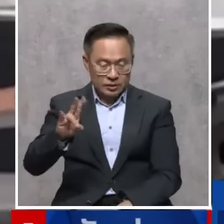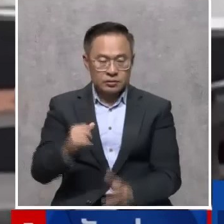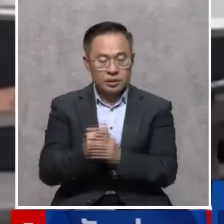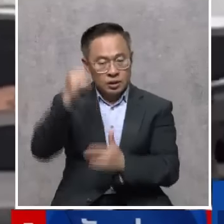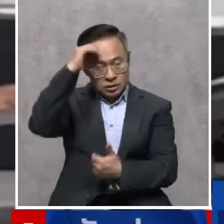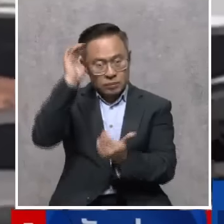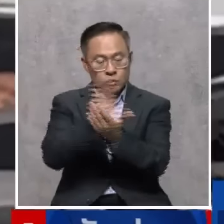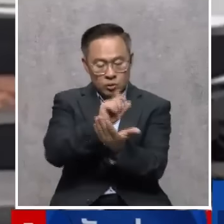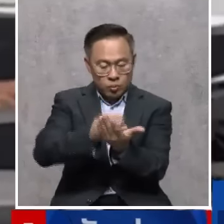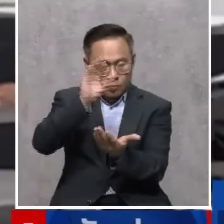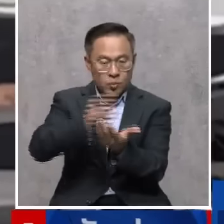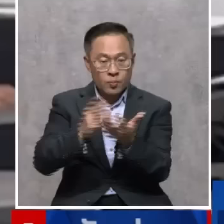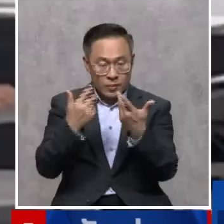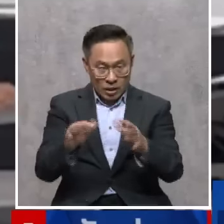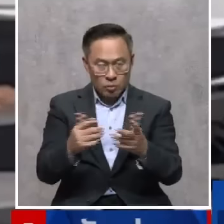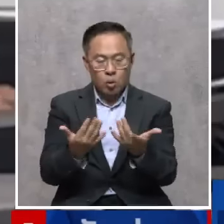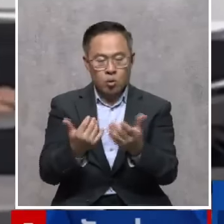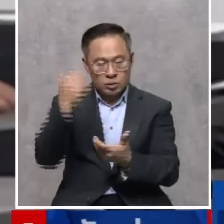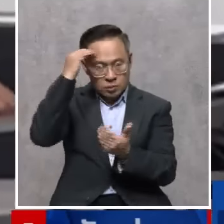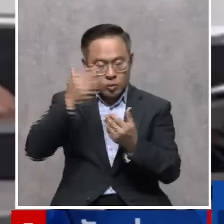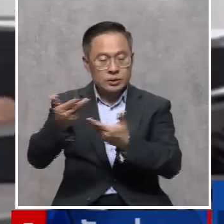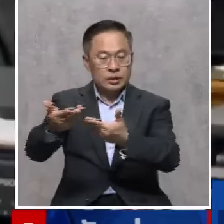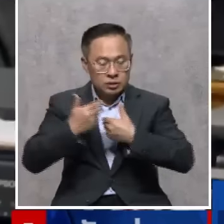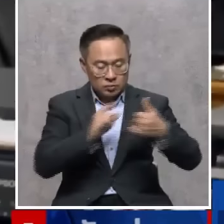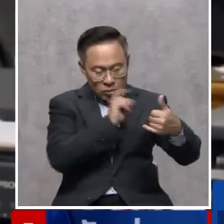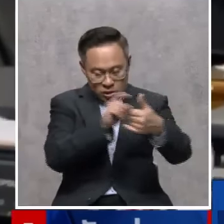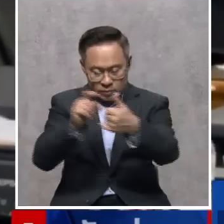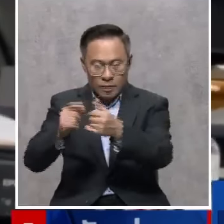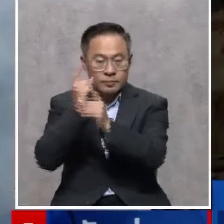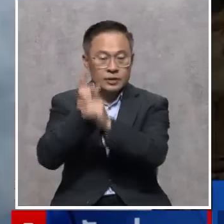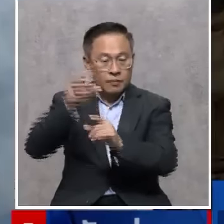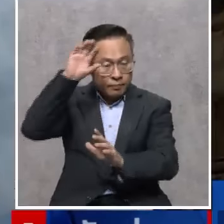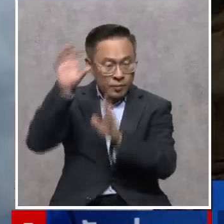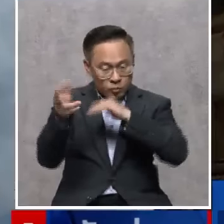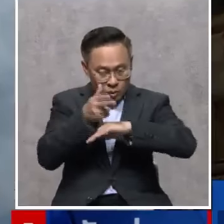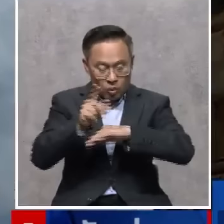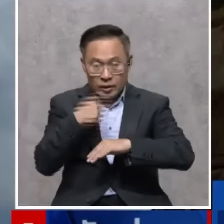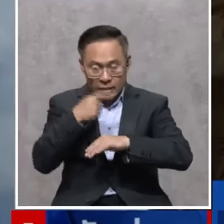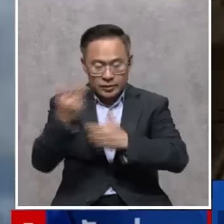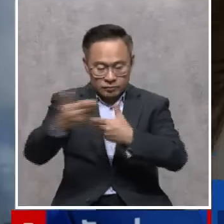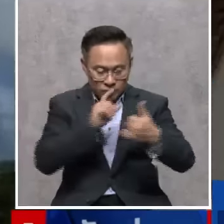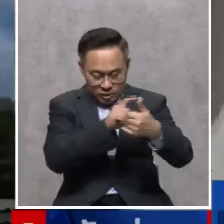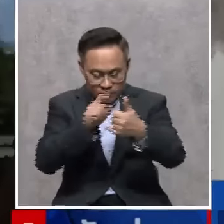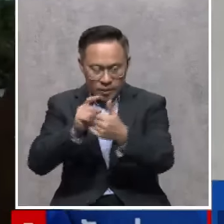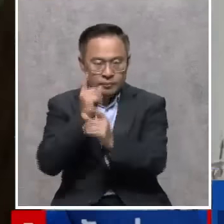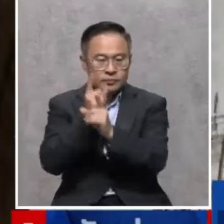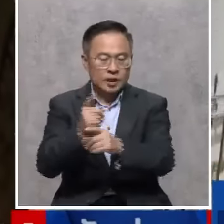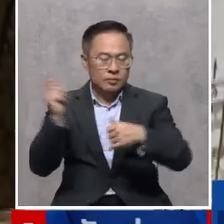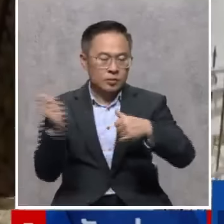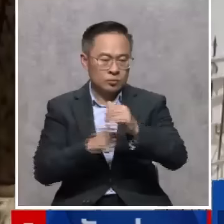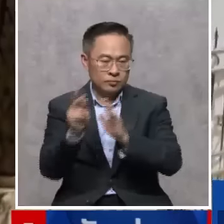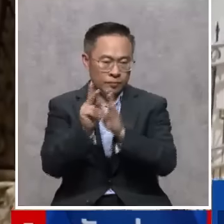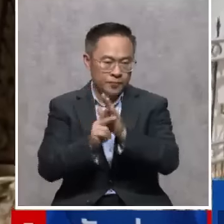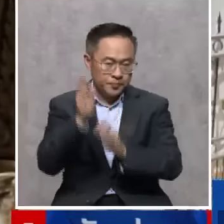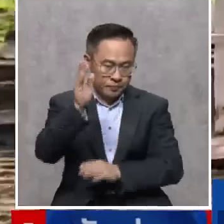จ้งความไว้แล้วนะคะเดี๋ยวจะเข้าไปตรวจสอบแล้วก็เรียกผู้ที่เกี่ยวข้องที่ปรากฏในคลิปภาพดังกล่าวซึ่งเป็นหลักฐานอย่างชัดเจนมาดำเนินคดีพระ